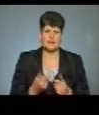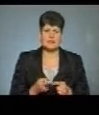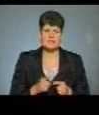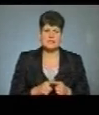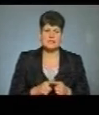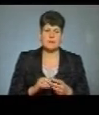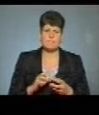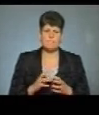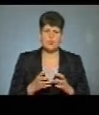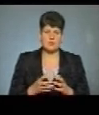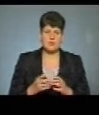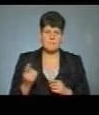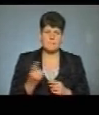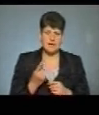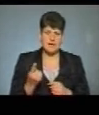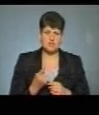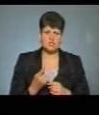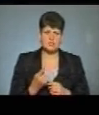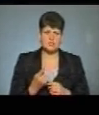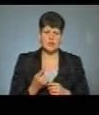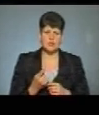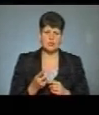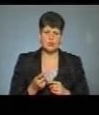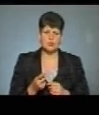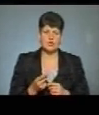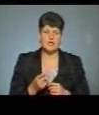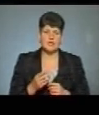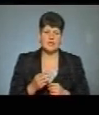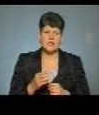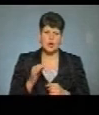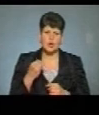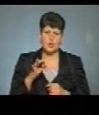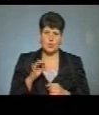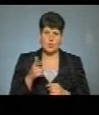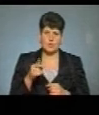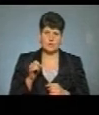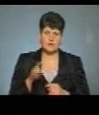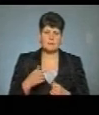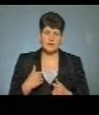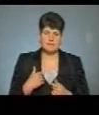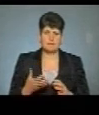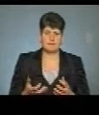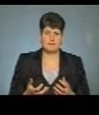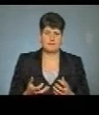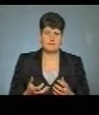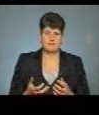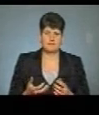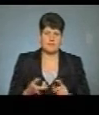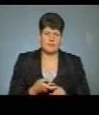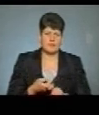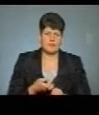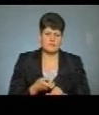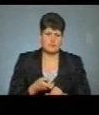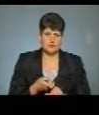булка, каша, суп щавевий і йогурт. Контакт ми тримали безпосередньо з нашим одним